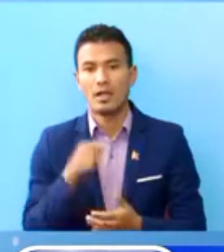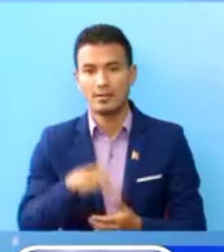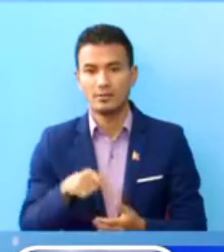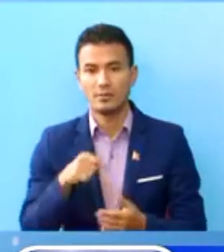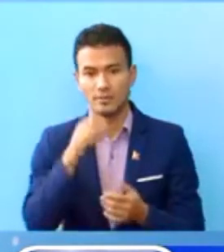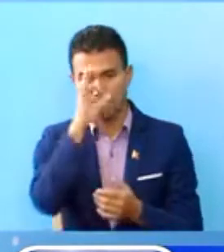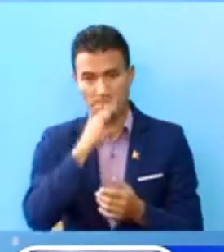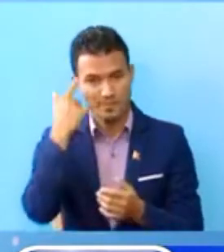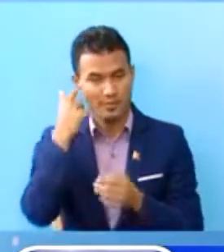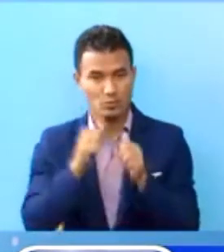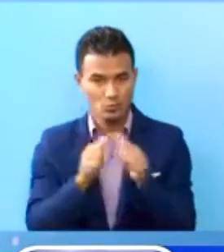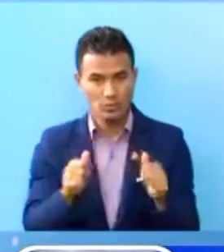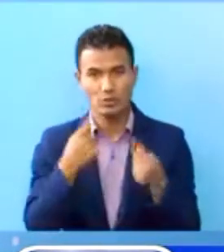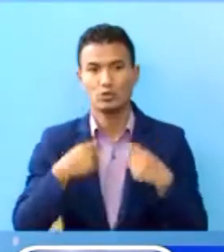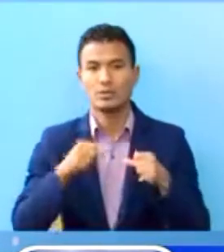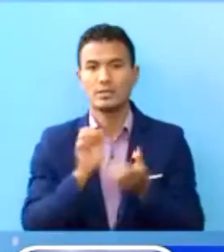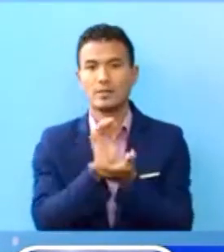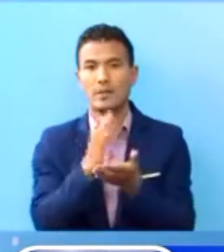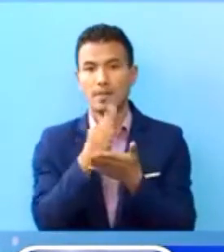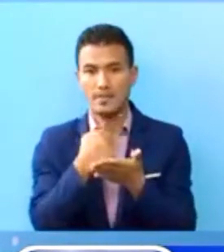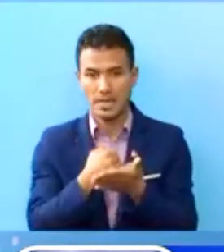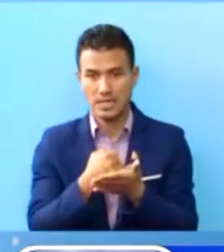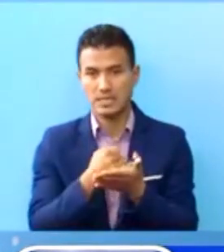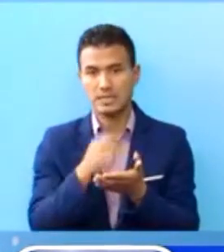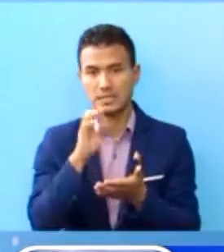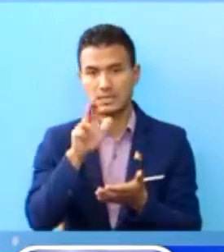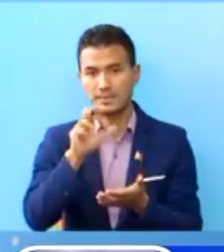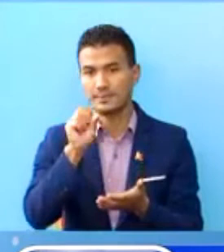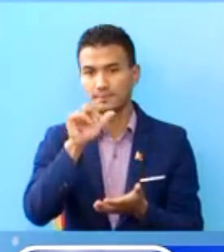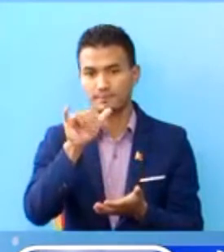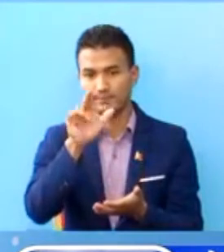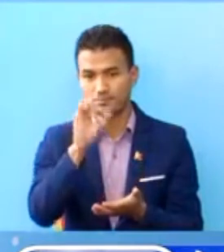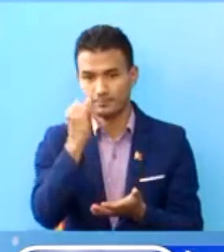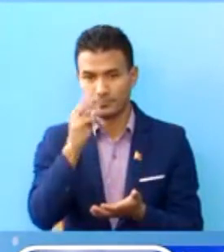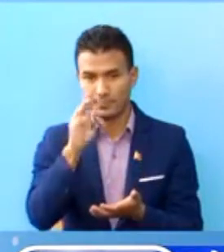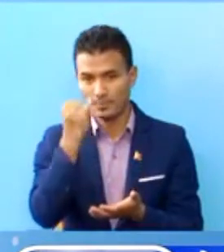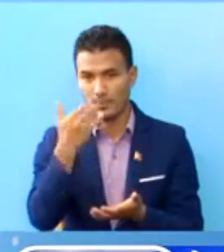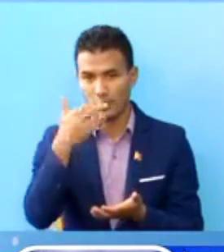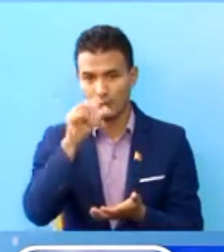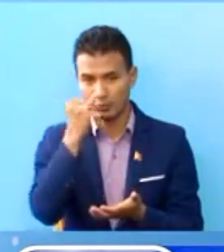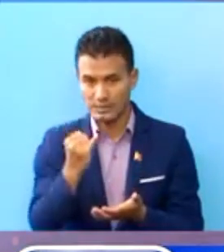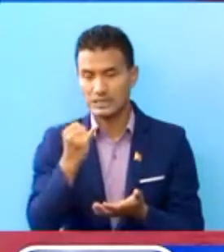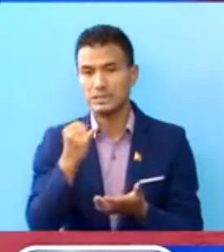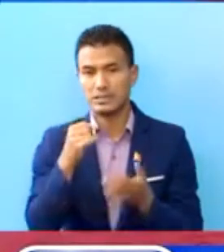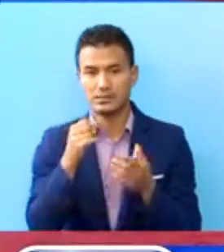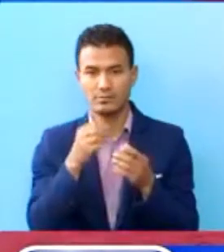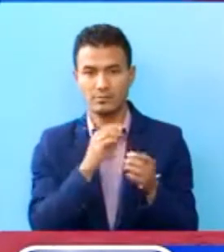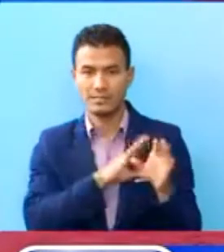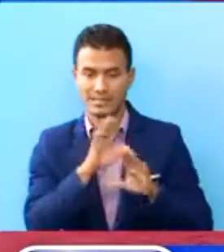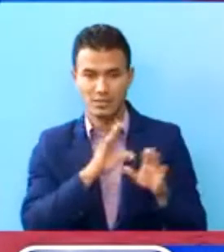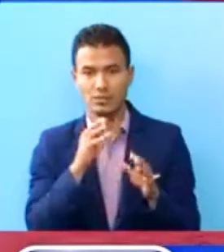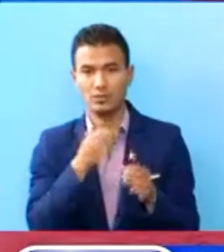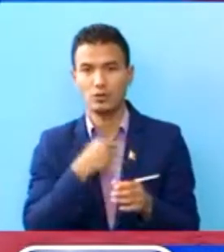आज विज्ञको रूप में स्वास्थ्य सेवा विभाग इपिडेमियोलॉजी तथा रोग नियंत्रण शाखा का निर्देशक डाक्टर